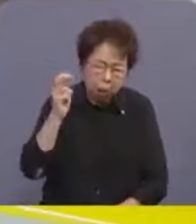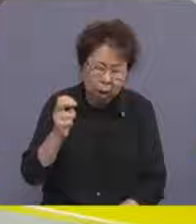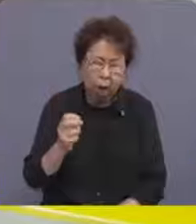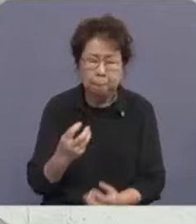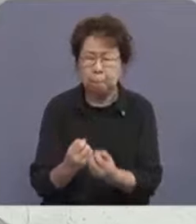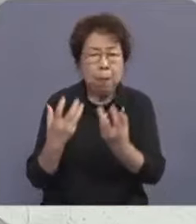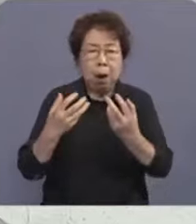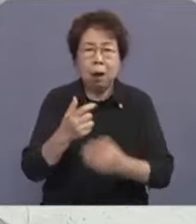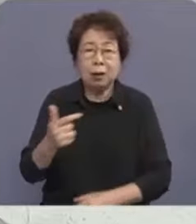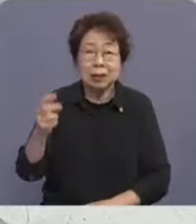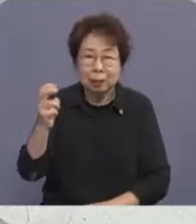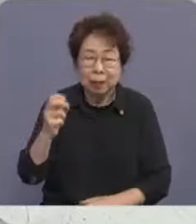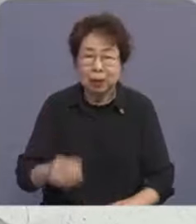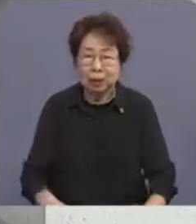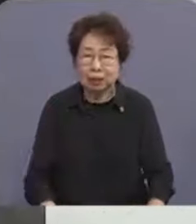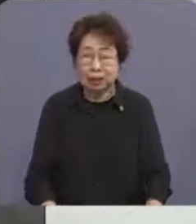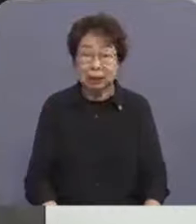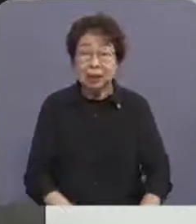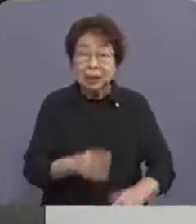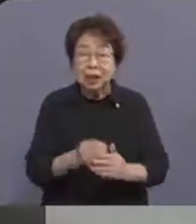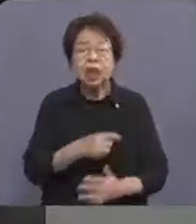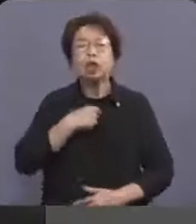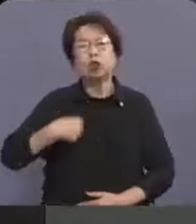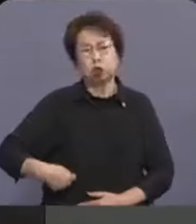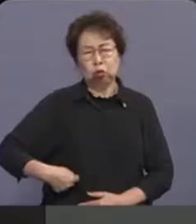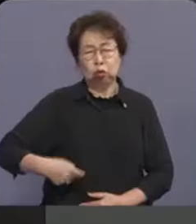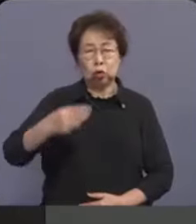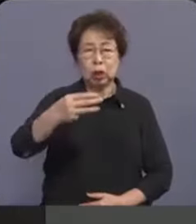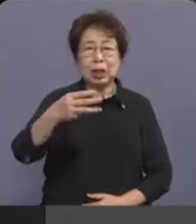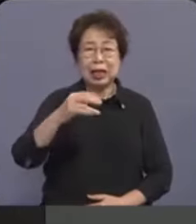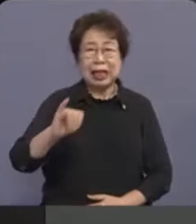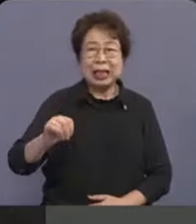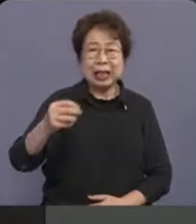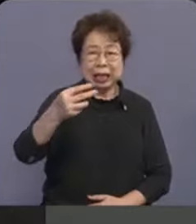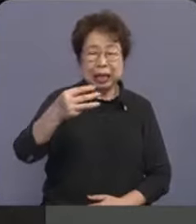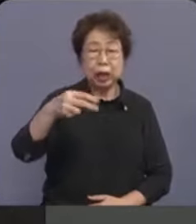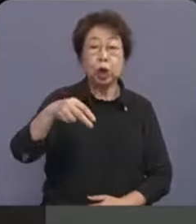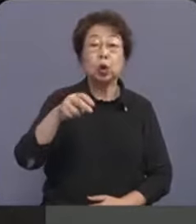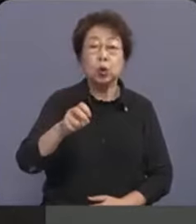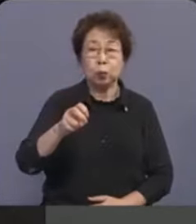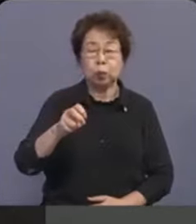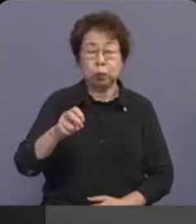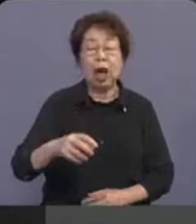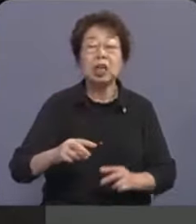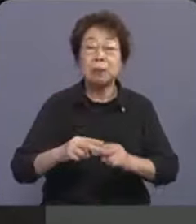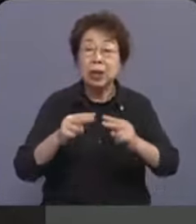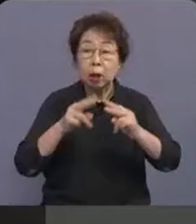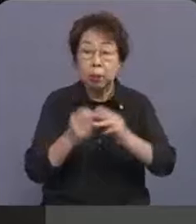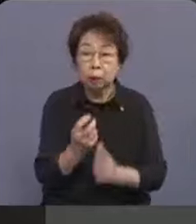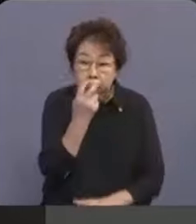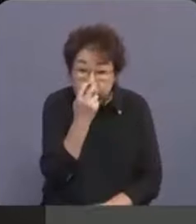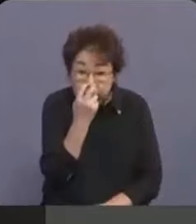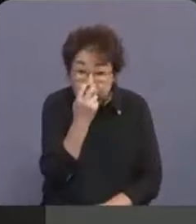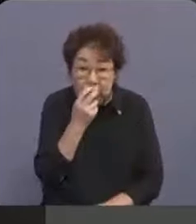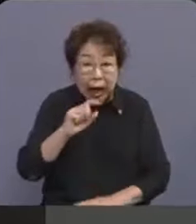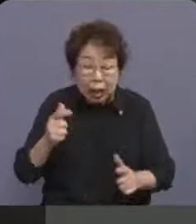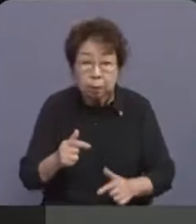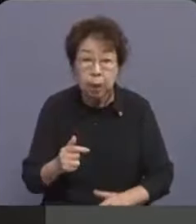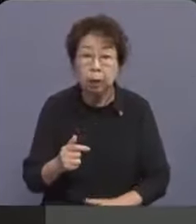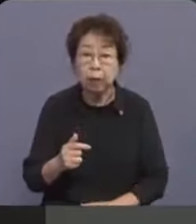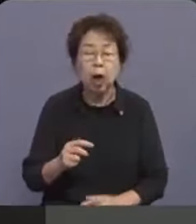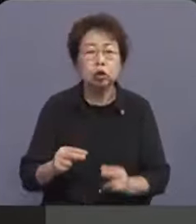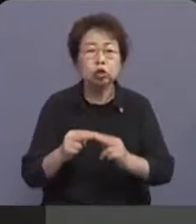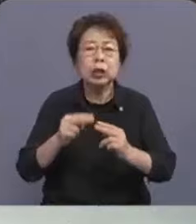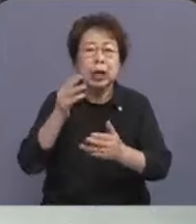뻔했습니다. 불이 난 배터리는 중국산 리튬 이온 제품. 장시간 관찰할 수 없으면 충전하지 말라고